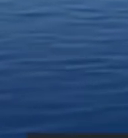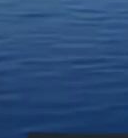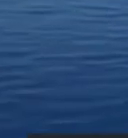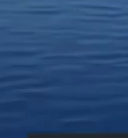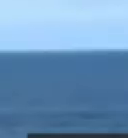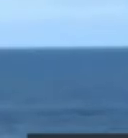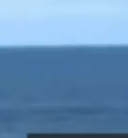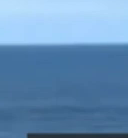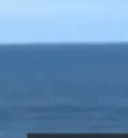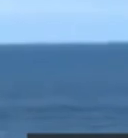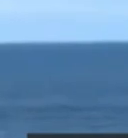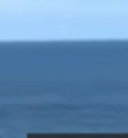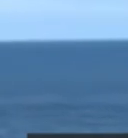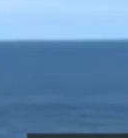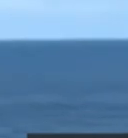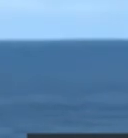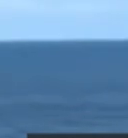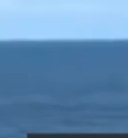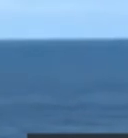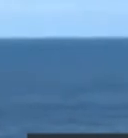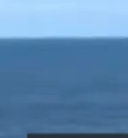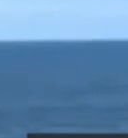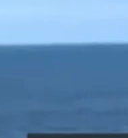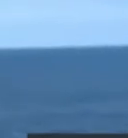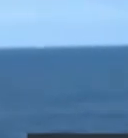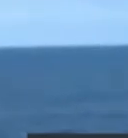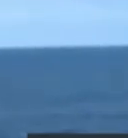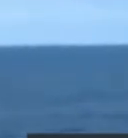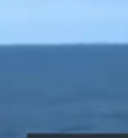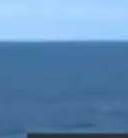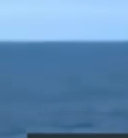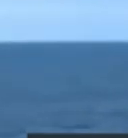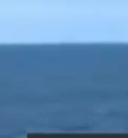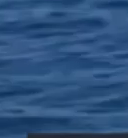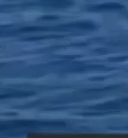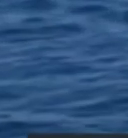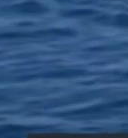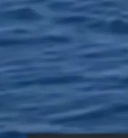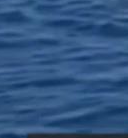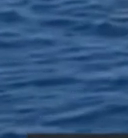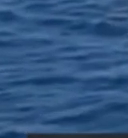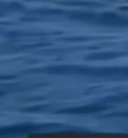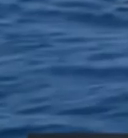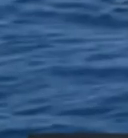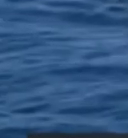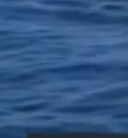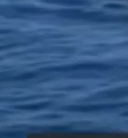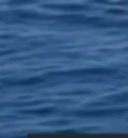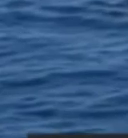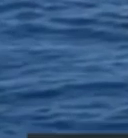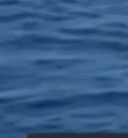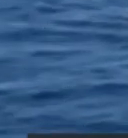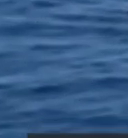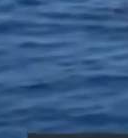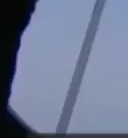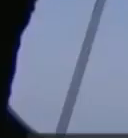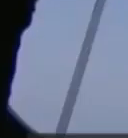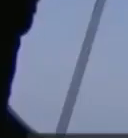فرنسا تعلن الاشتباه في وجود إصابات بكورونا على حاملة الطائرات شارل دي غول.